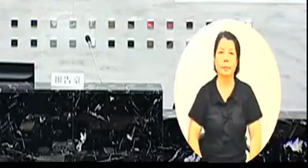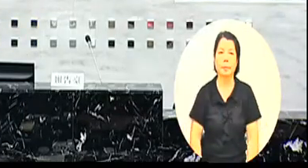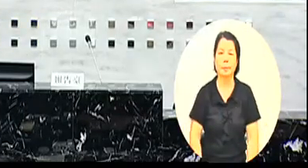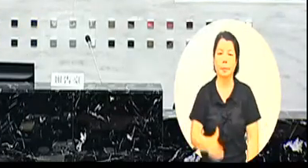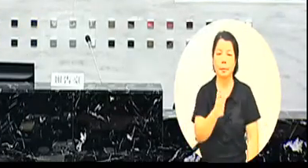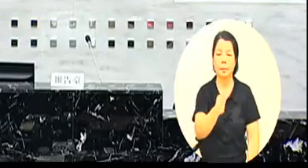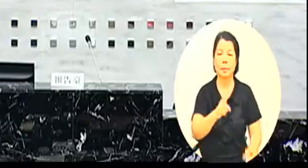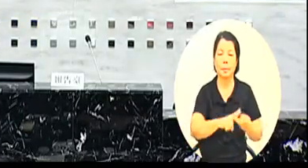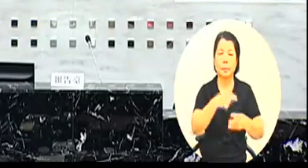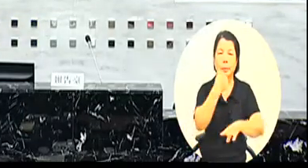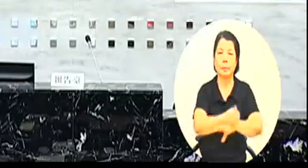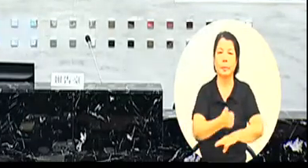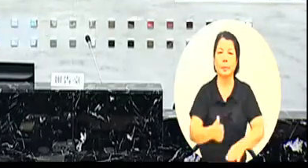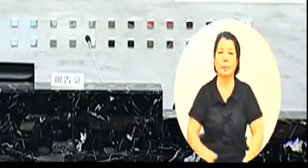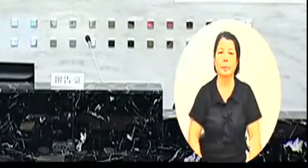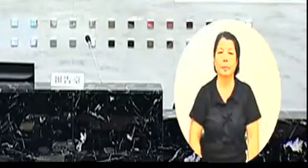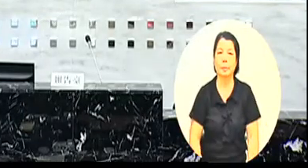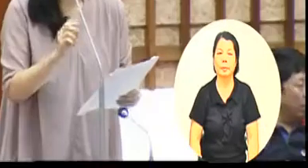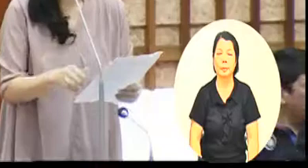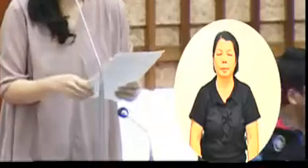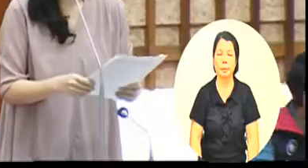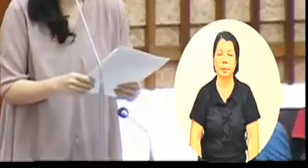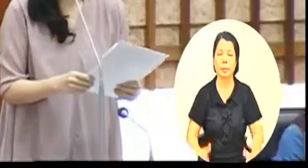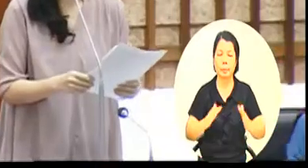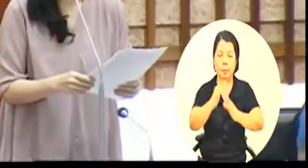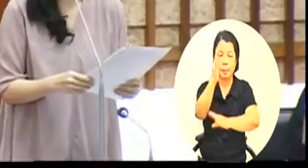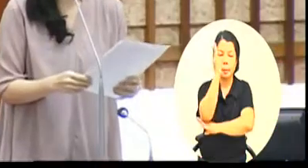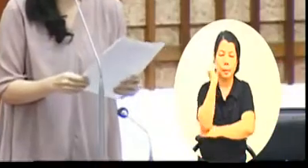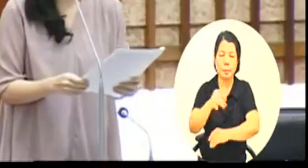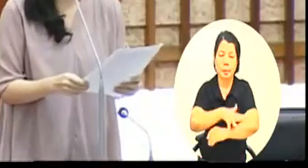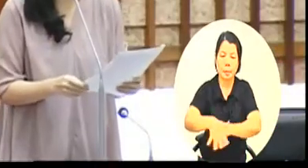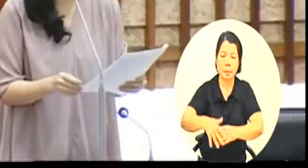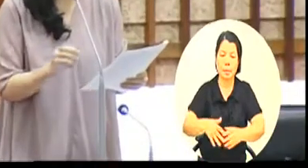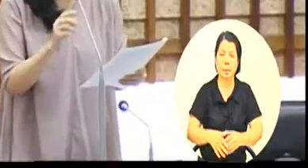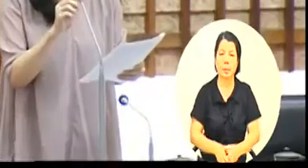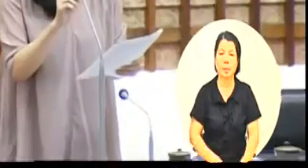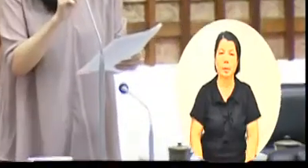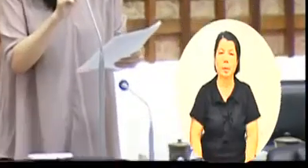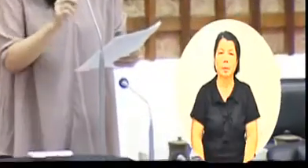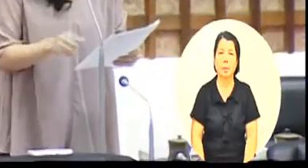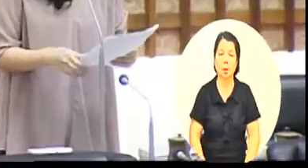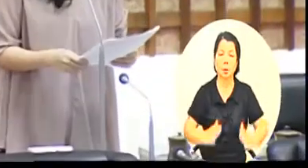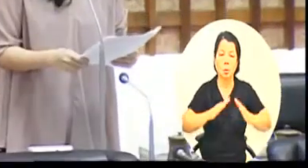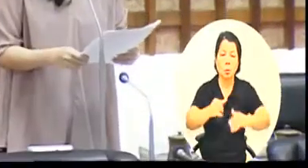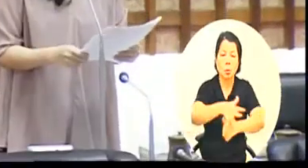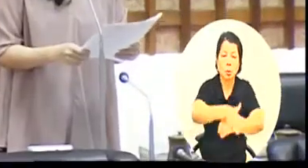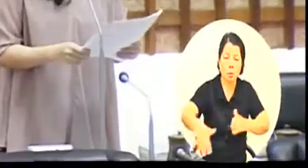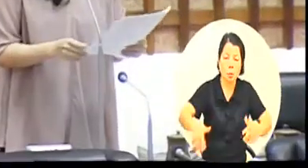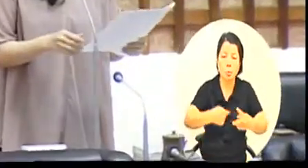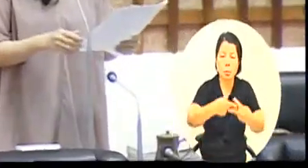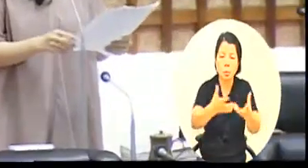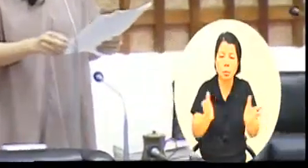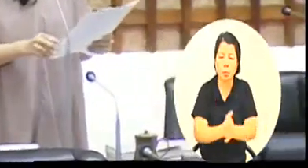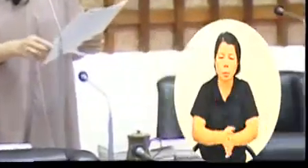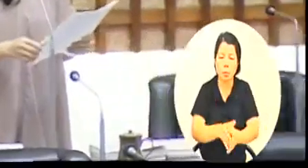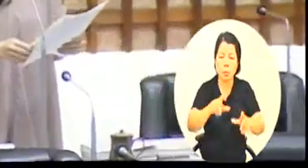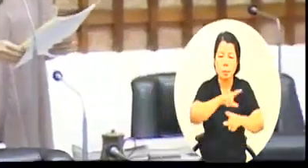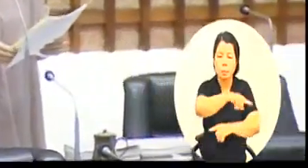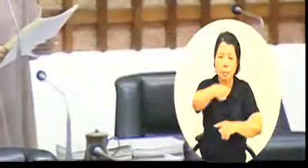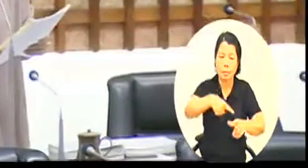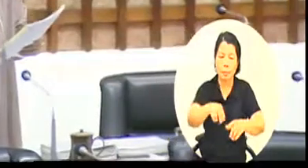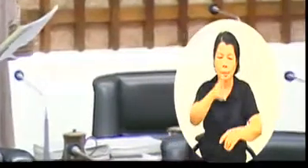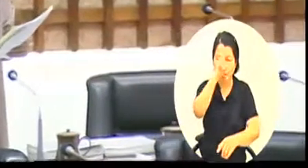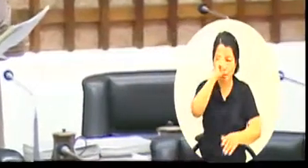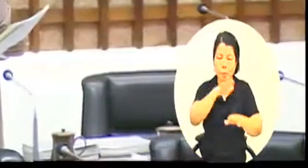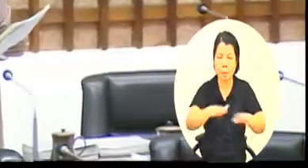谢谢主席，还有我们市府团队的督委小组哦，大家午安。那其实我刚刚看了我们的报